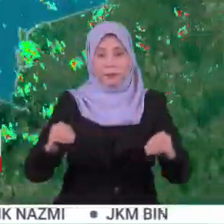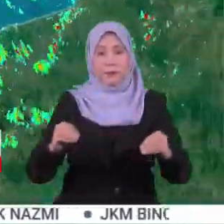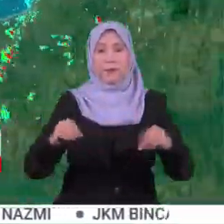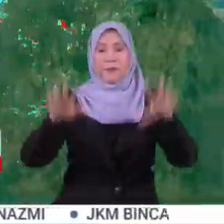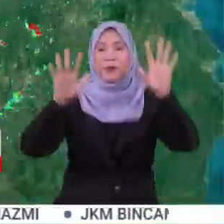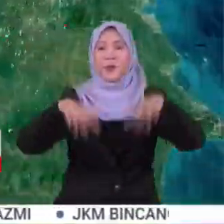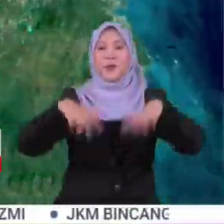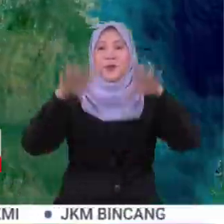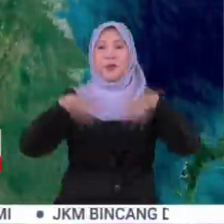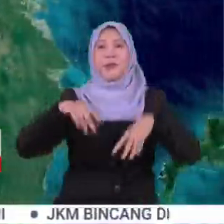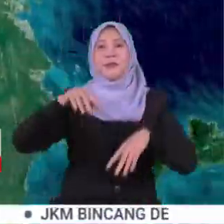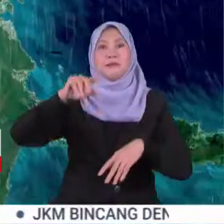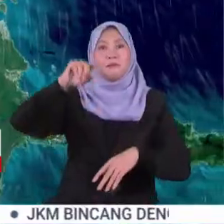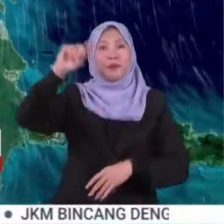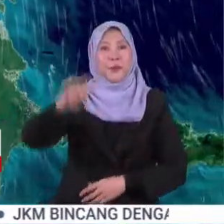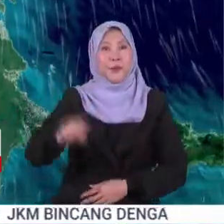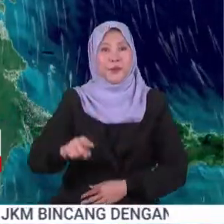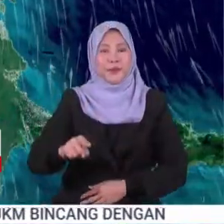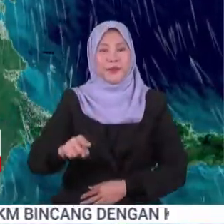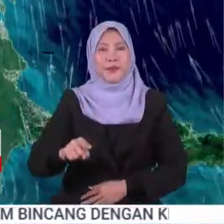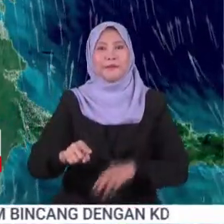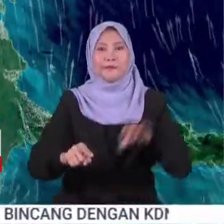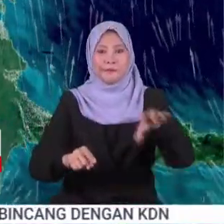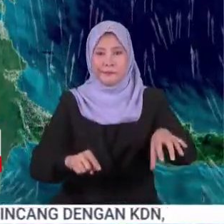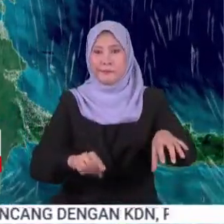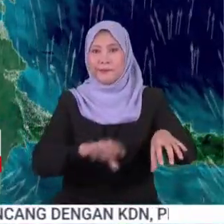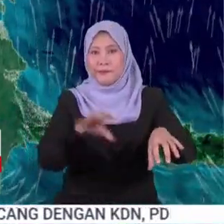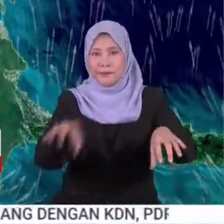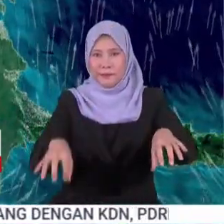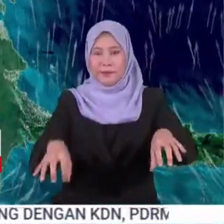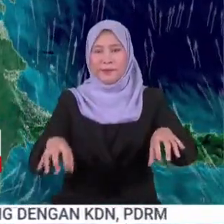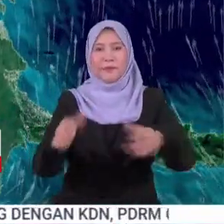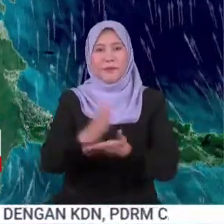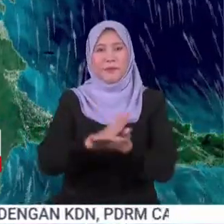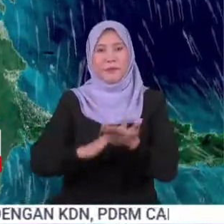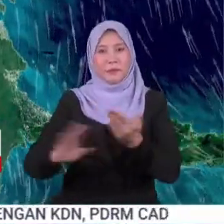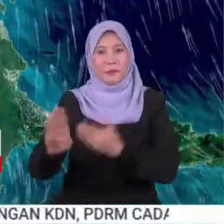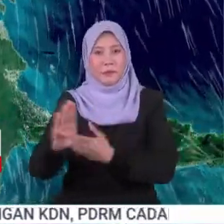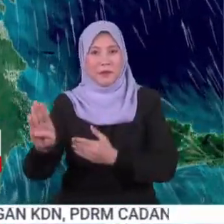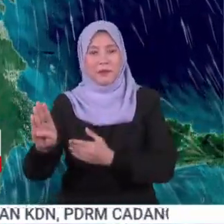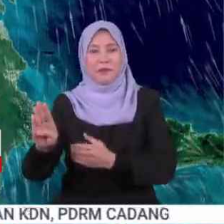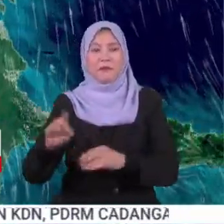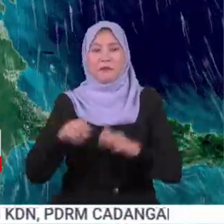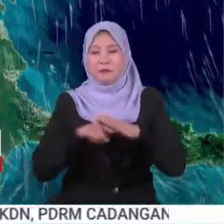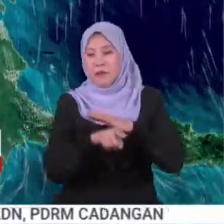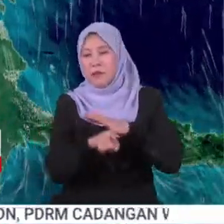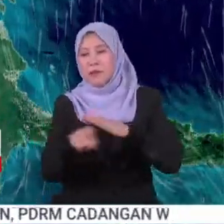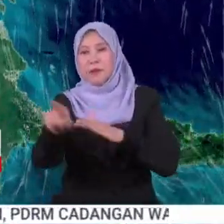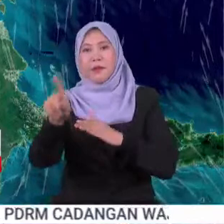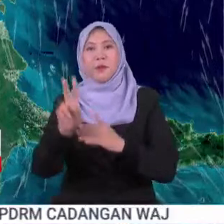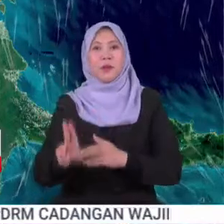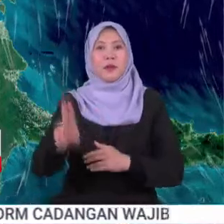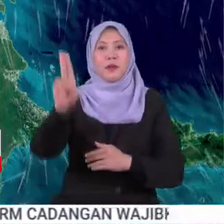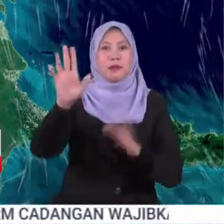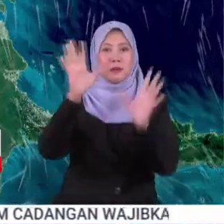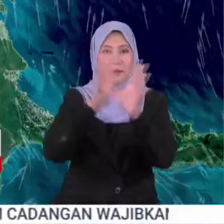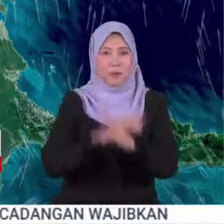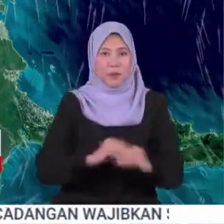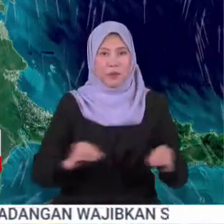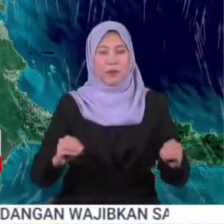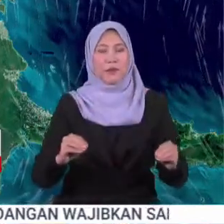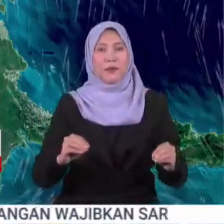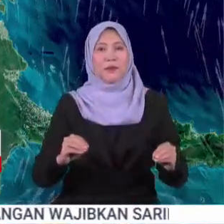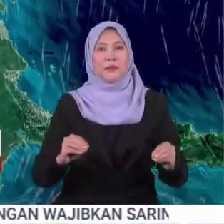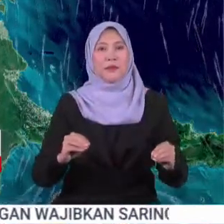darut petir kini sedang berlaku di satu dua tempat melibatkan bahagian barat, pedalaman dan utara di negeri Sarawak,